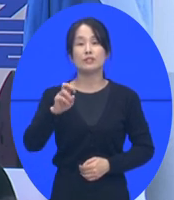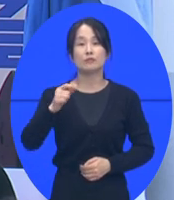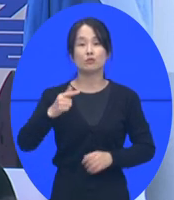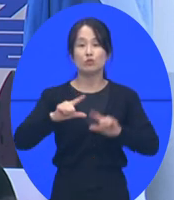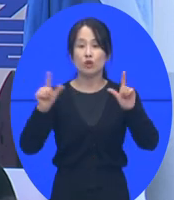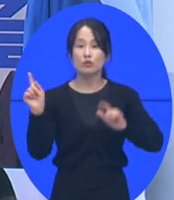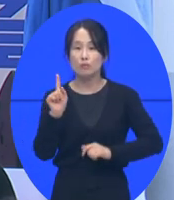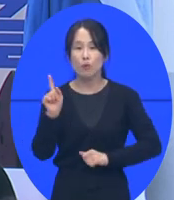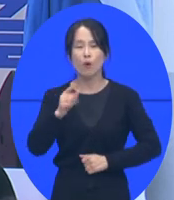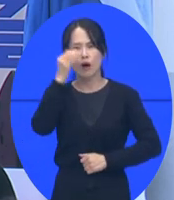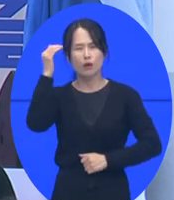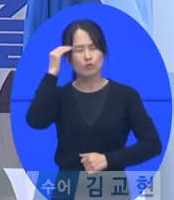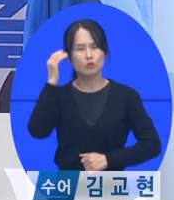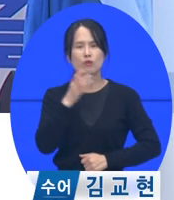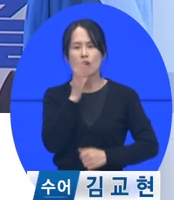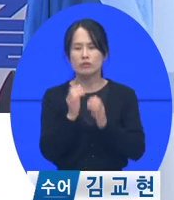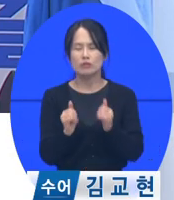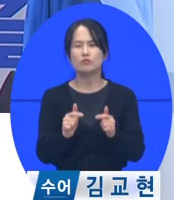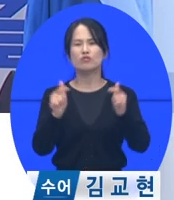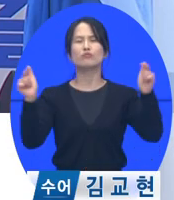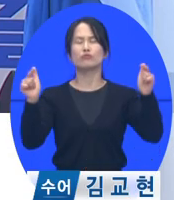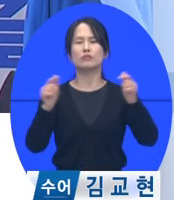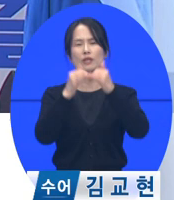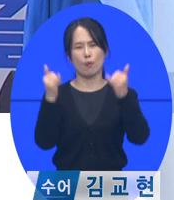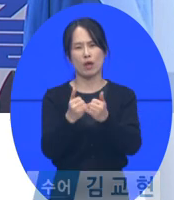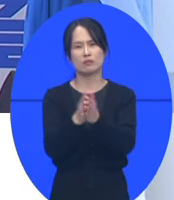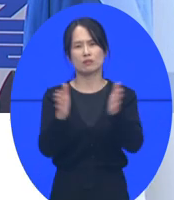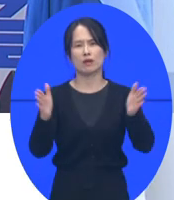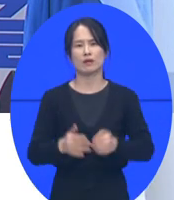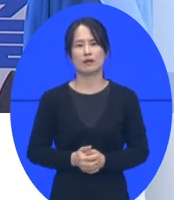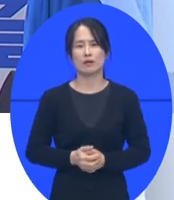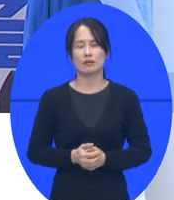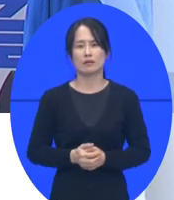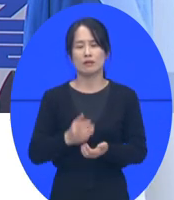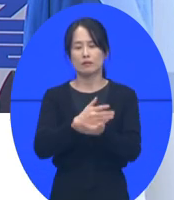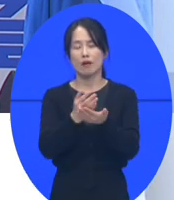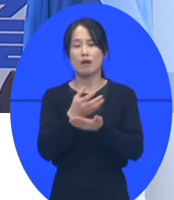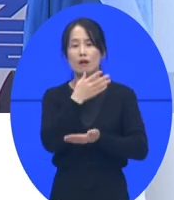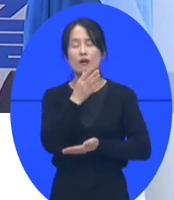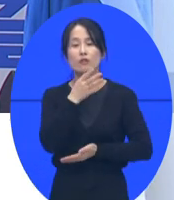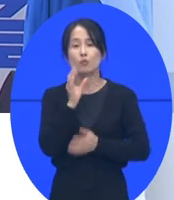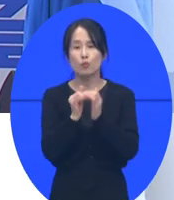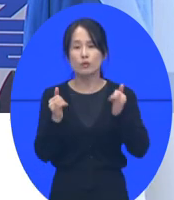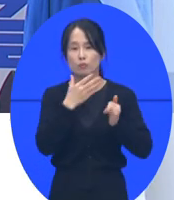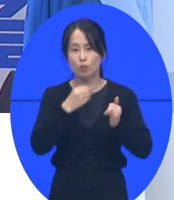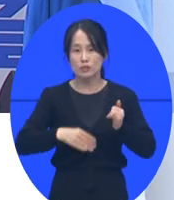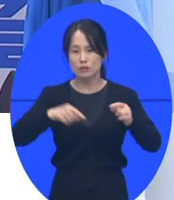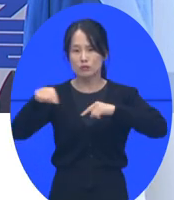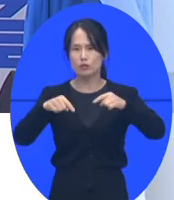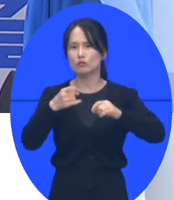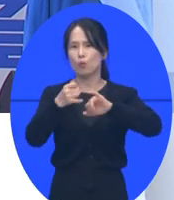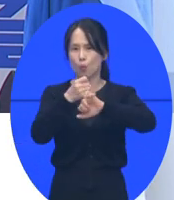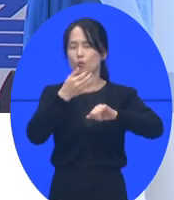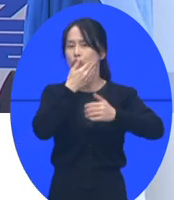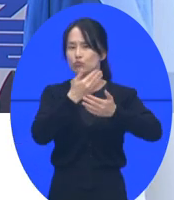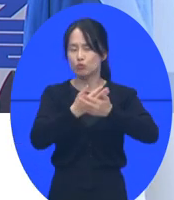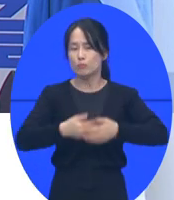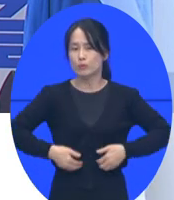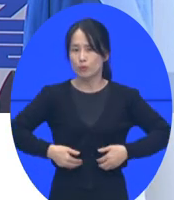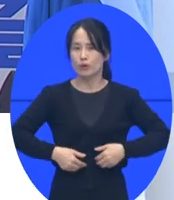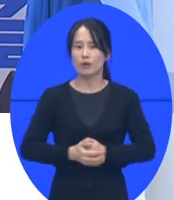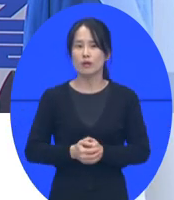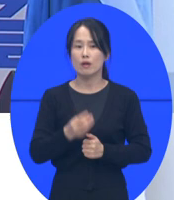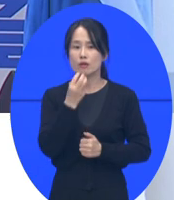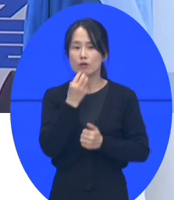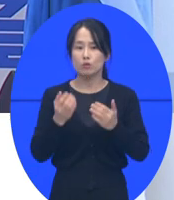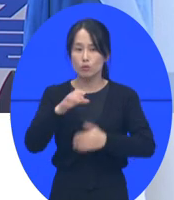2026년이면 대한민국도 초고령 사회에 진입할 것으로 예상되는데요. 다양한 노인 복지 정책은 필수입니다. 경기도에선 이미